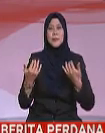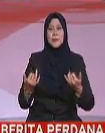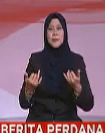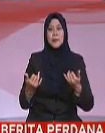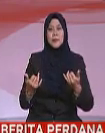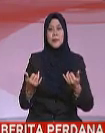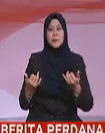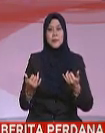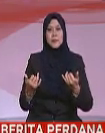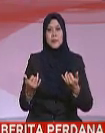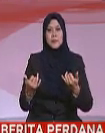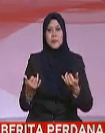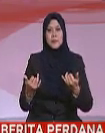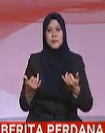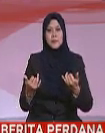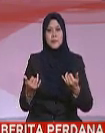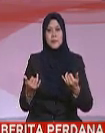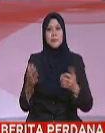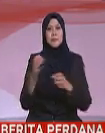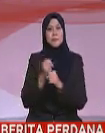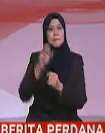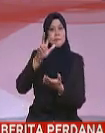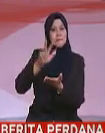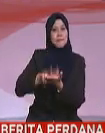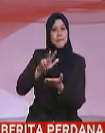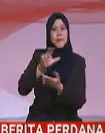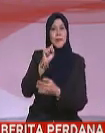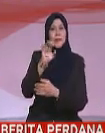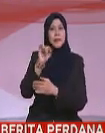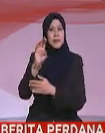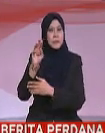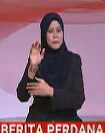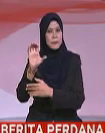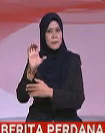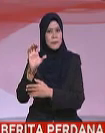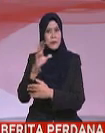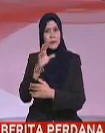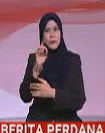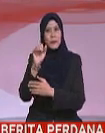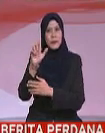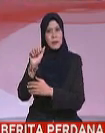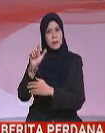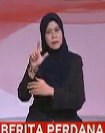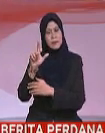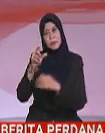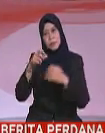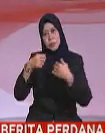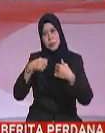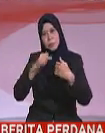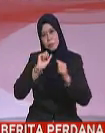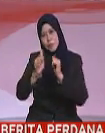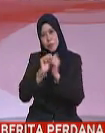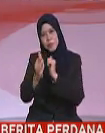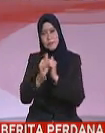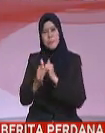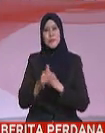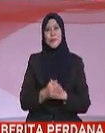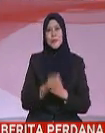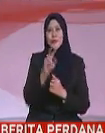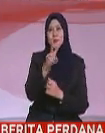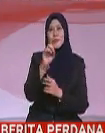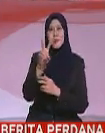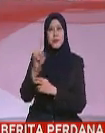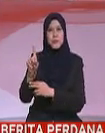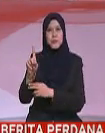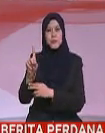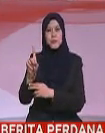kita telah di recognize oleh Dorna Squad. Untuk 2021 di Asia Talent